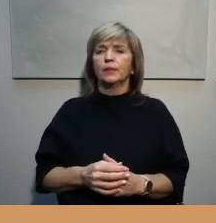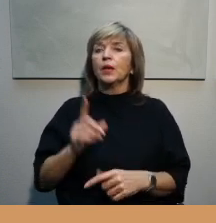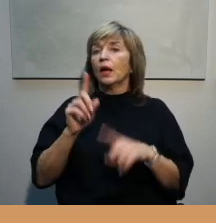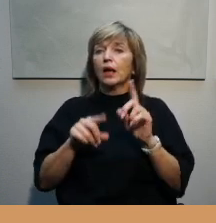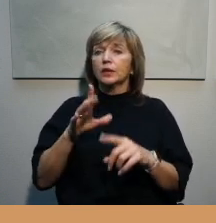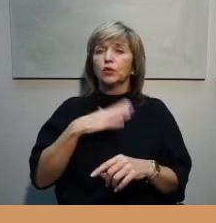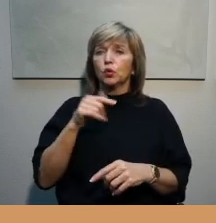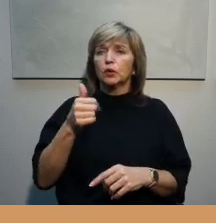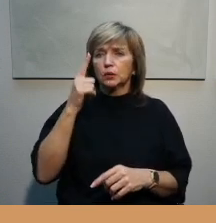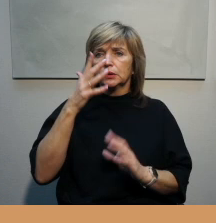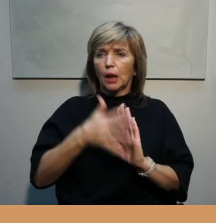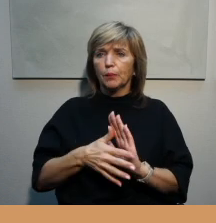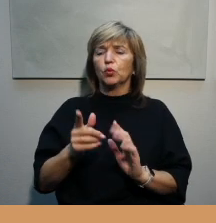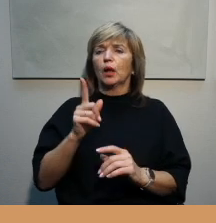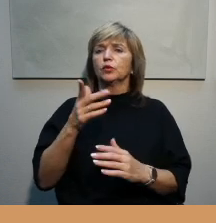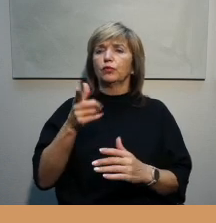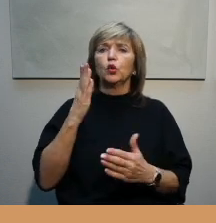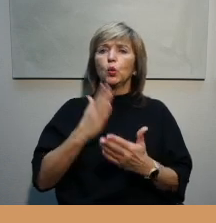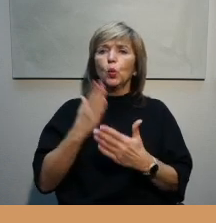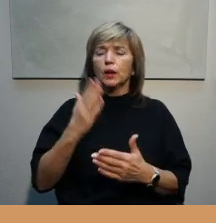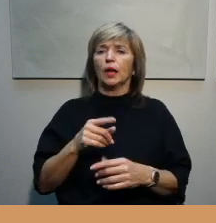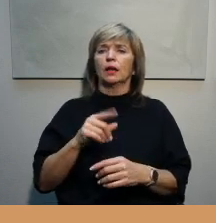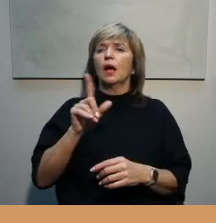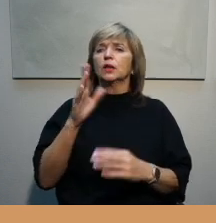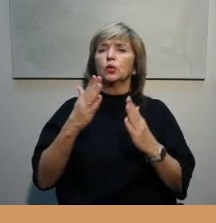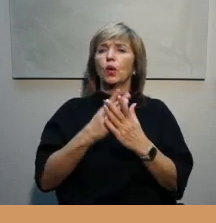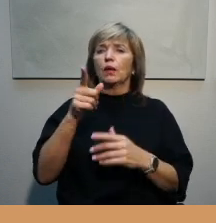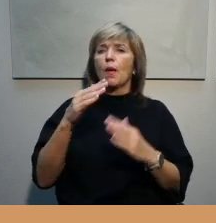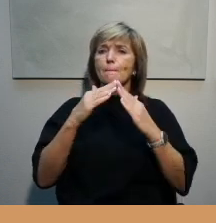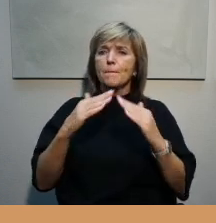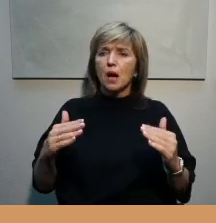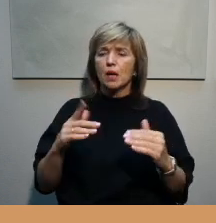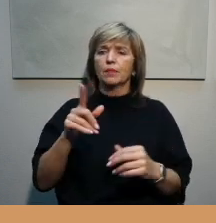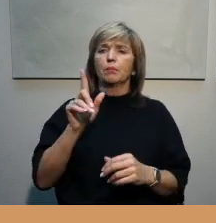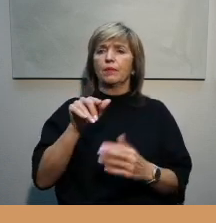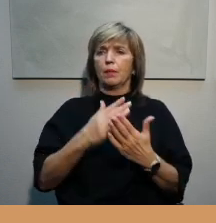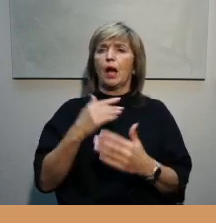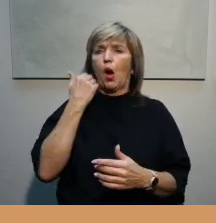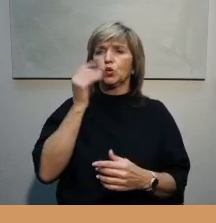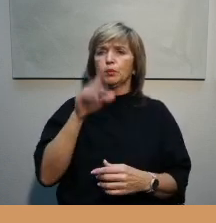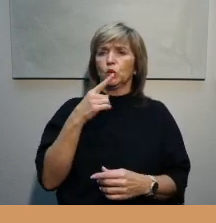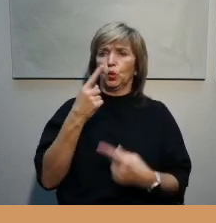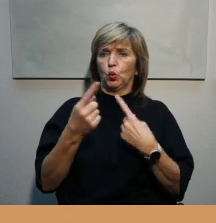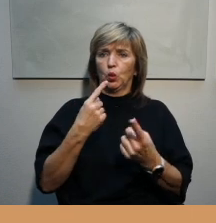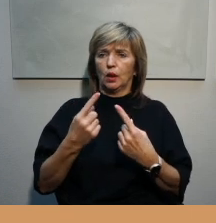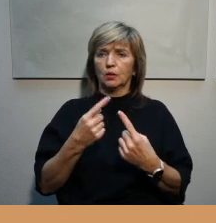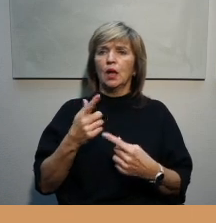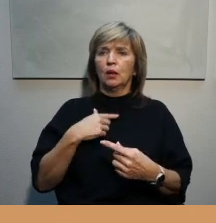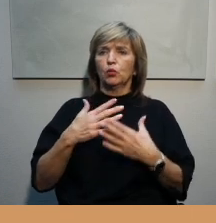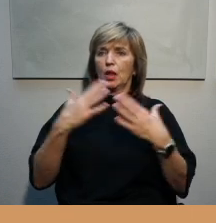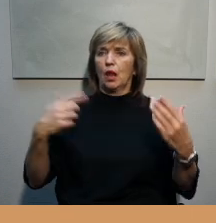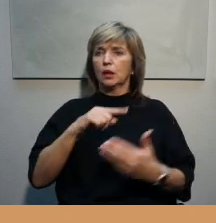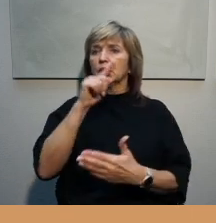Reizē viņš ļoti labi saprot, kas ar viņu notiek, jeb kas notiek viņa mājās, bet viņam ir kauns par to runāt. Un tad mums ir